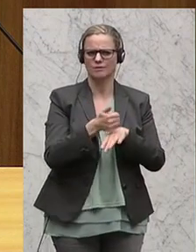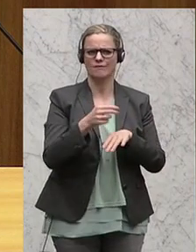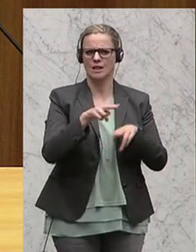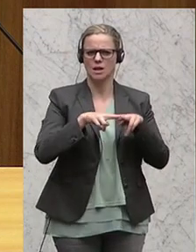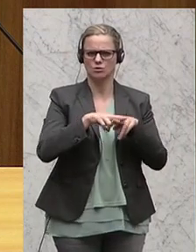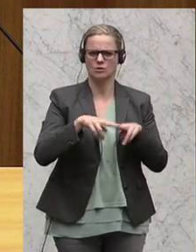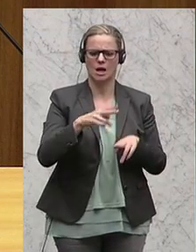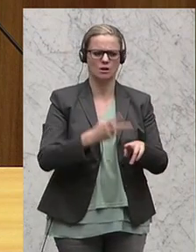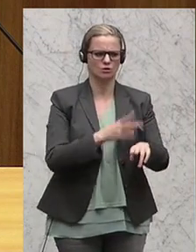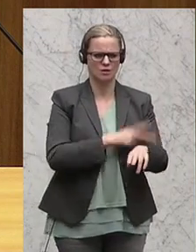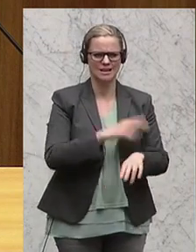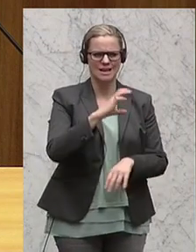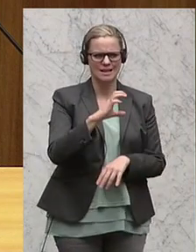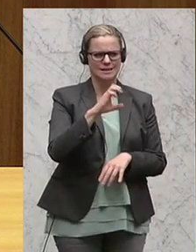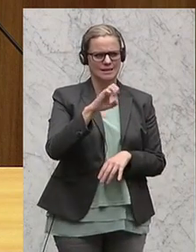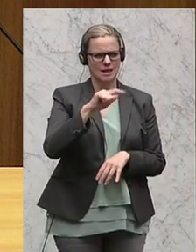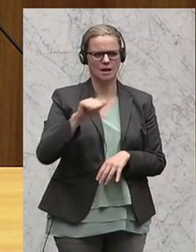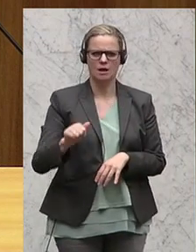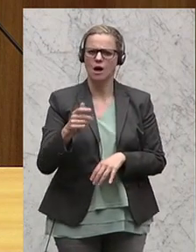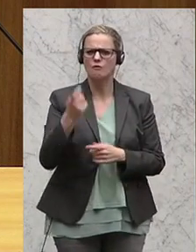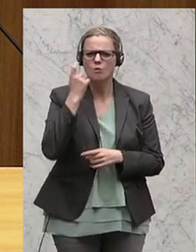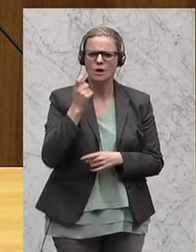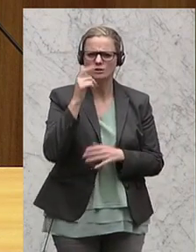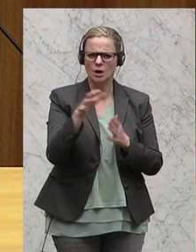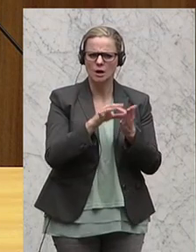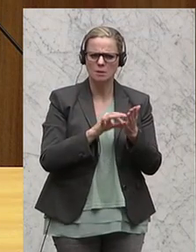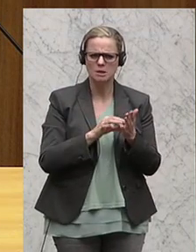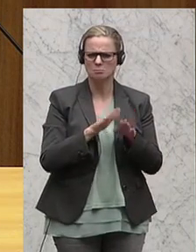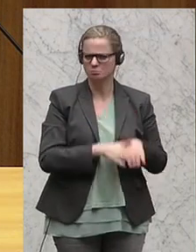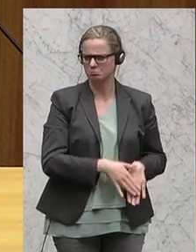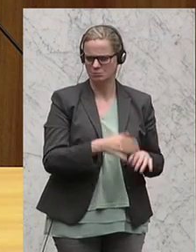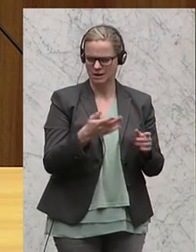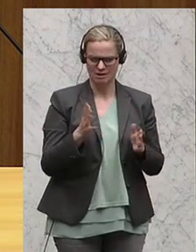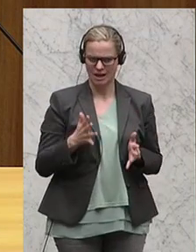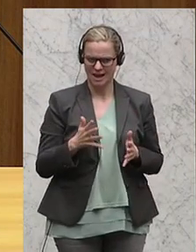Nationalstaaten. CETA untergräbt auch nicht das Vorsorgeprinzip, das ist in Artikel